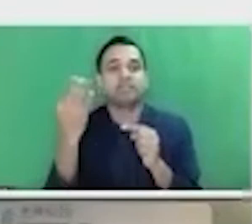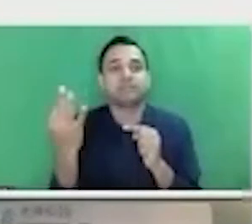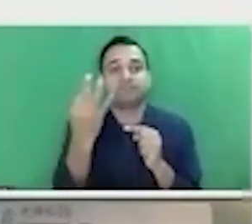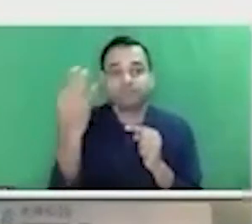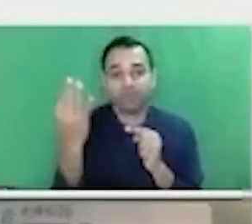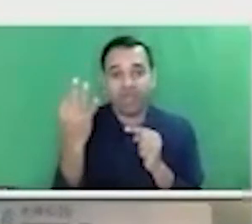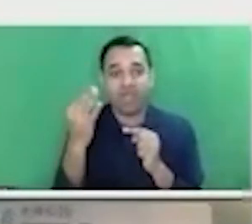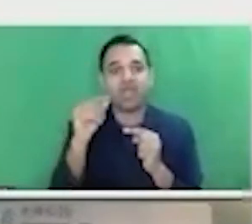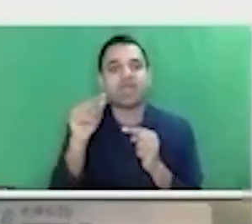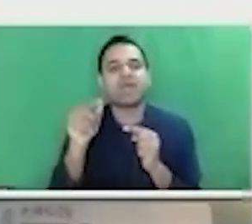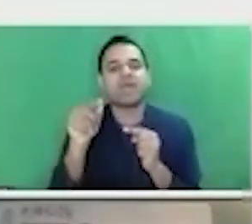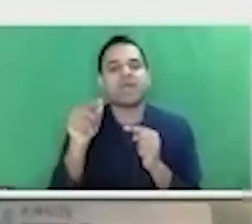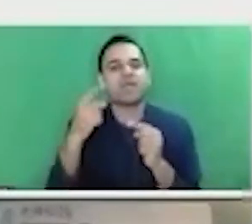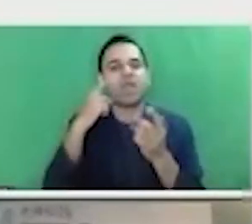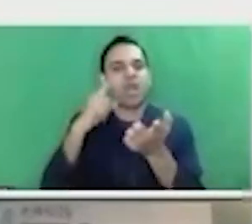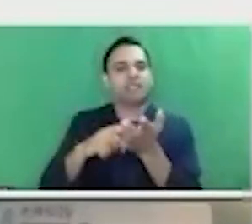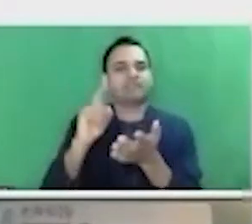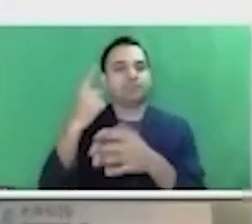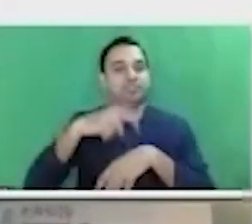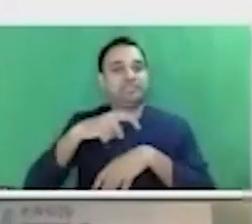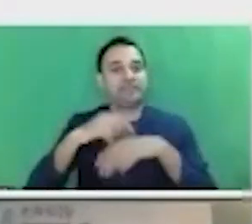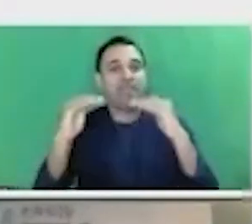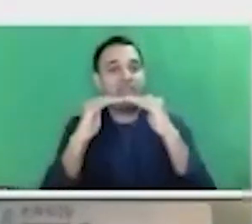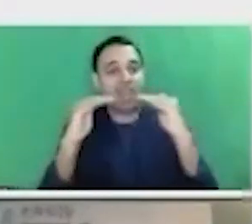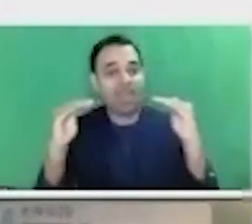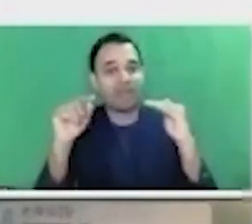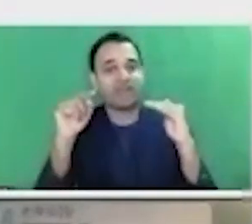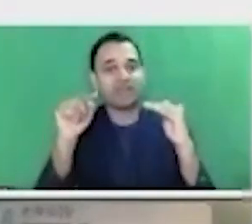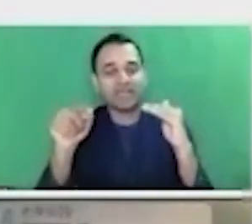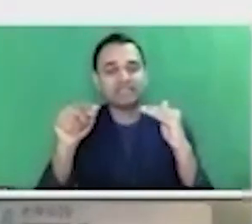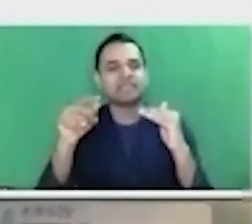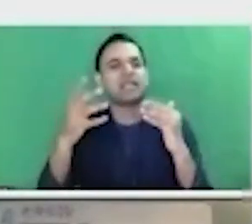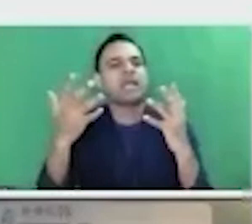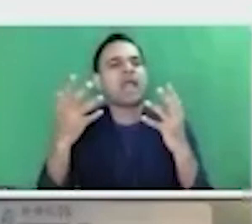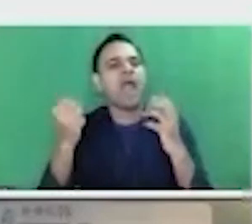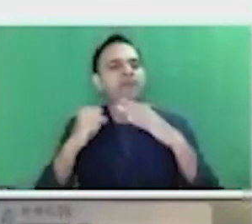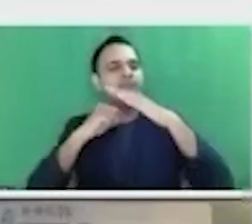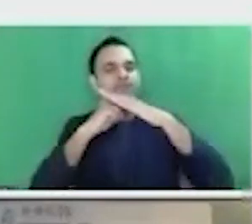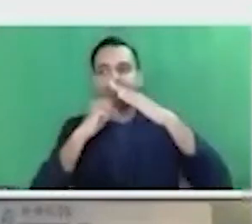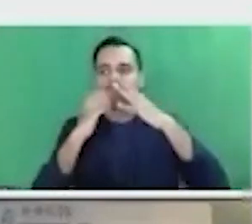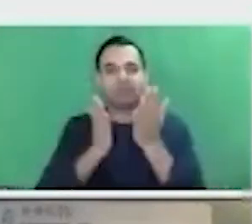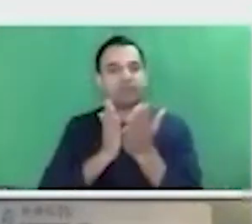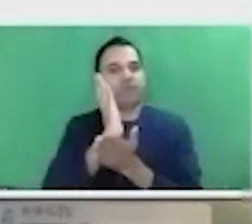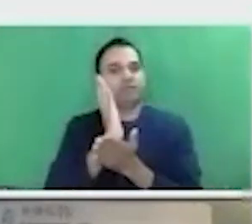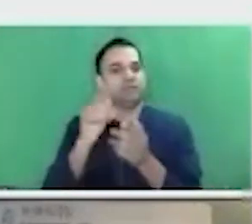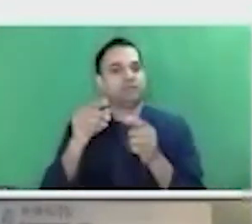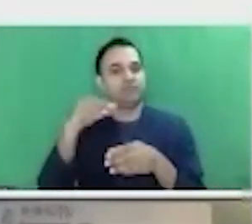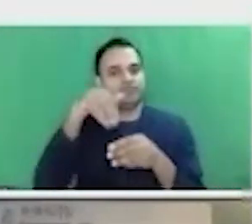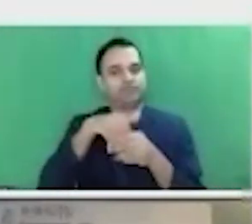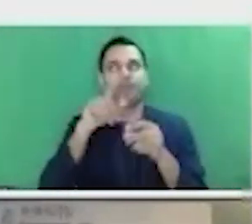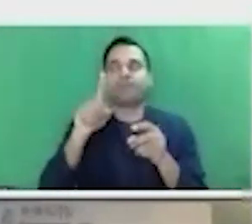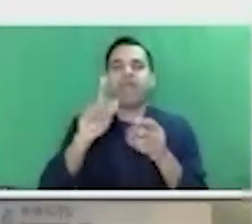كل مكان، الكل يريد أن يعيش في بيئة نظيفة، وبالتالي